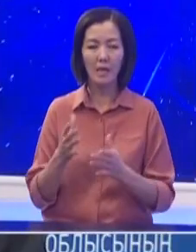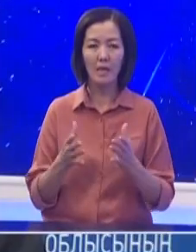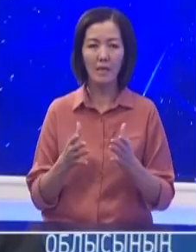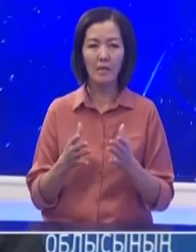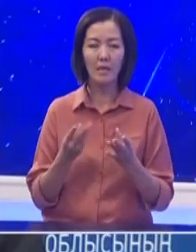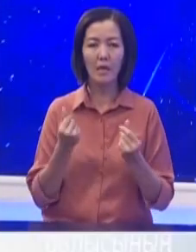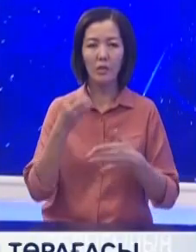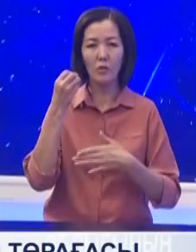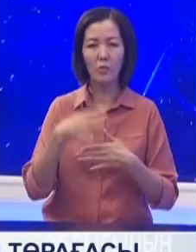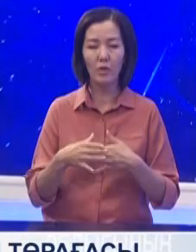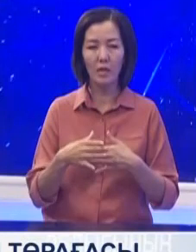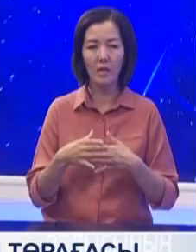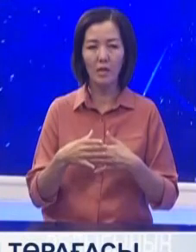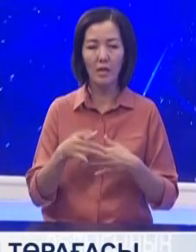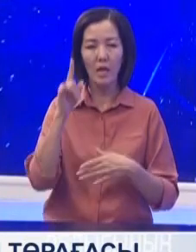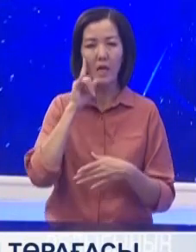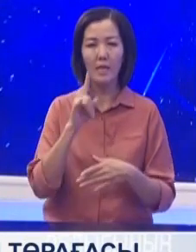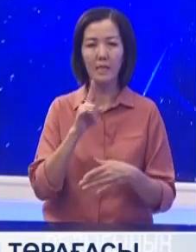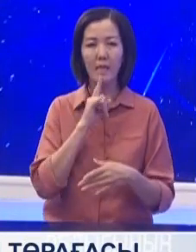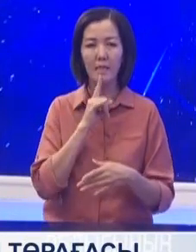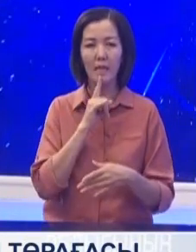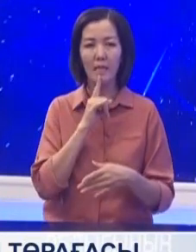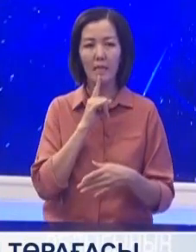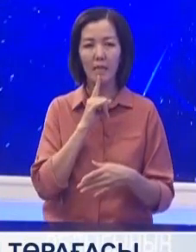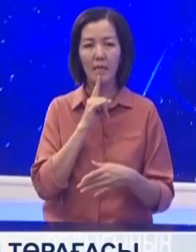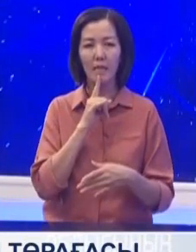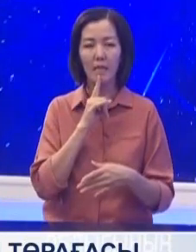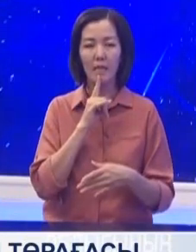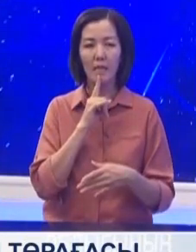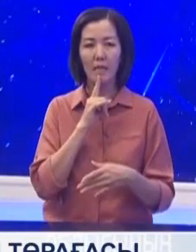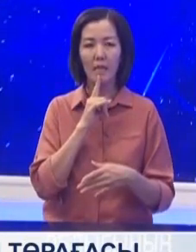Халықаралық қаржылық орталығының соты Қазақстан сотының құрамына кірмейді,